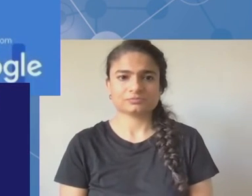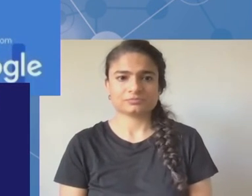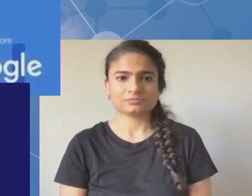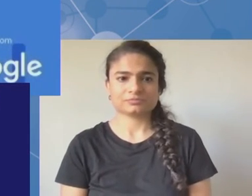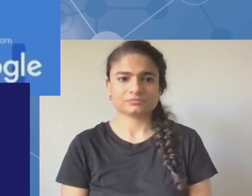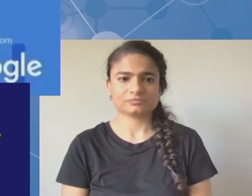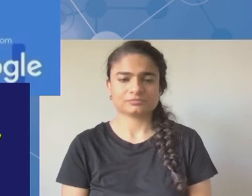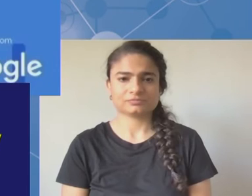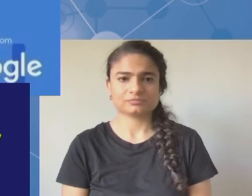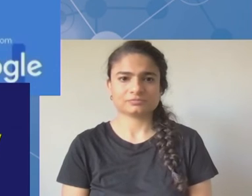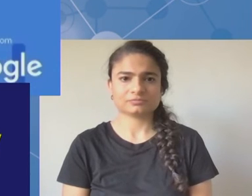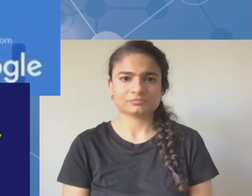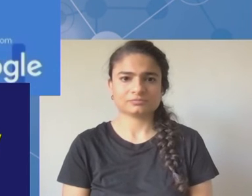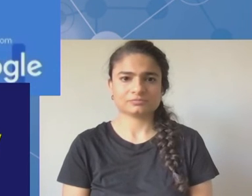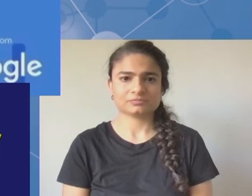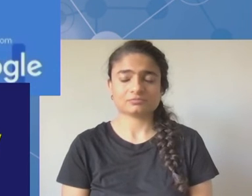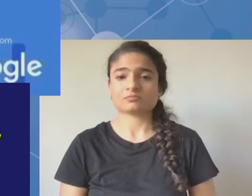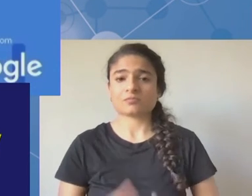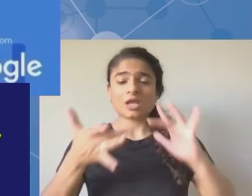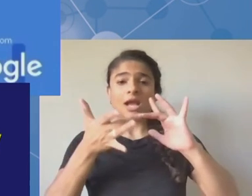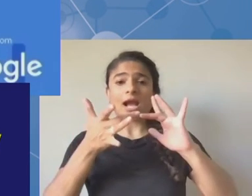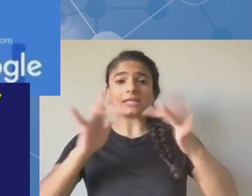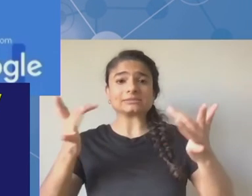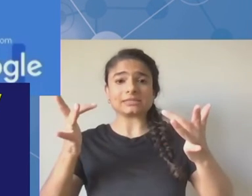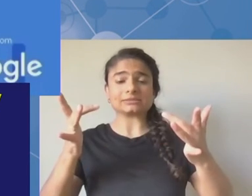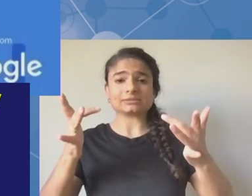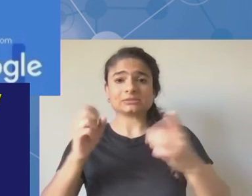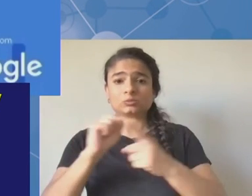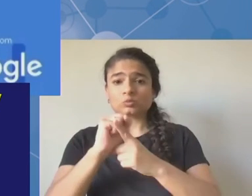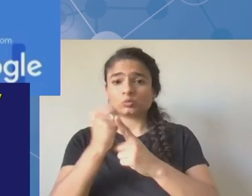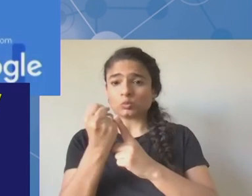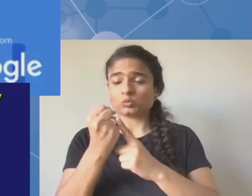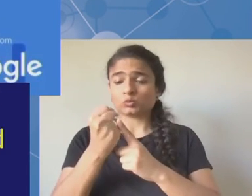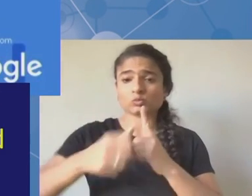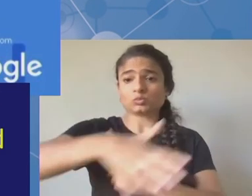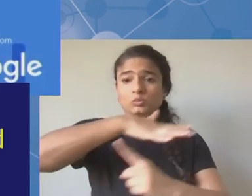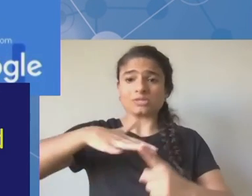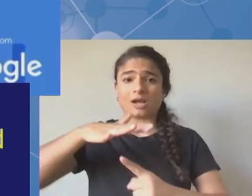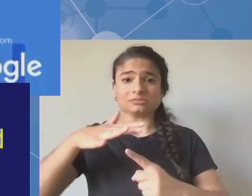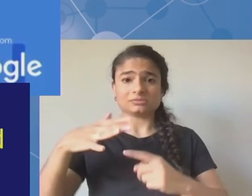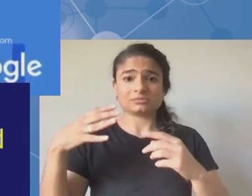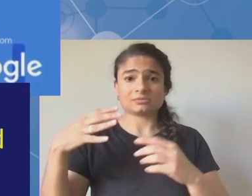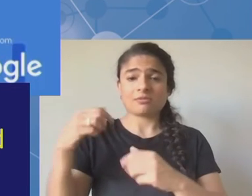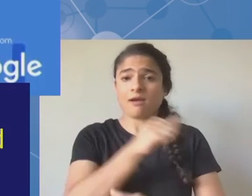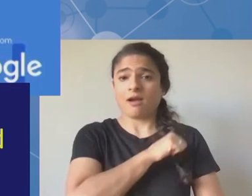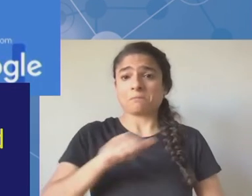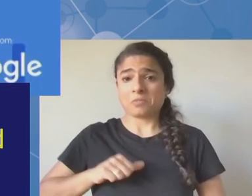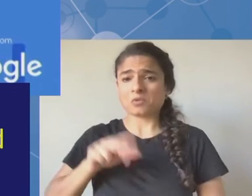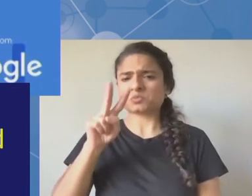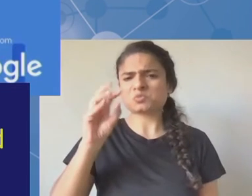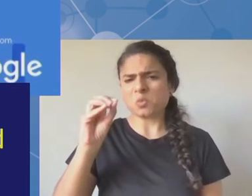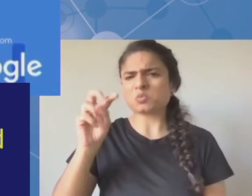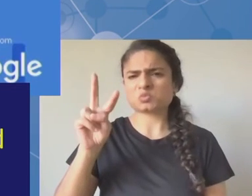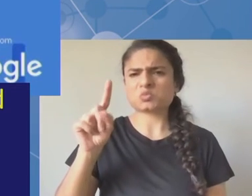из молодежных послов IGF за 2021 год. Хочу поделиться моим личным опытом